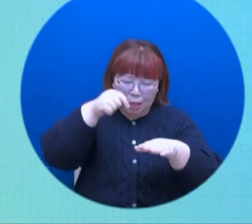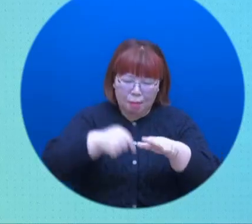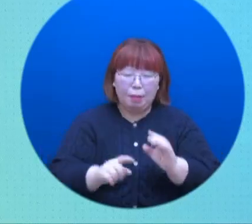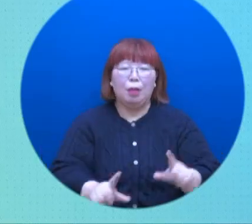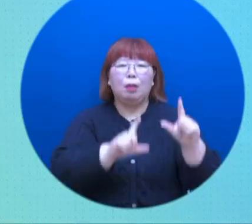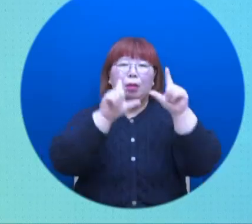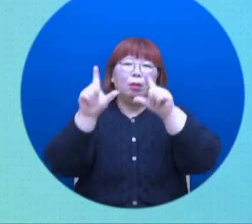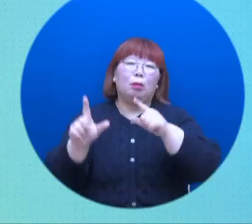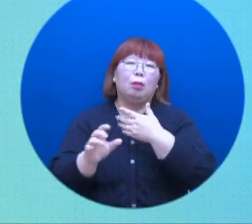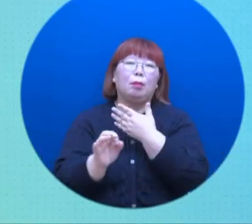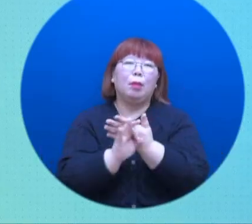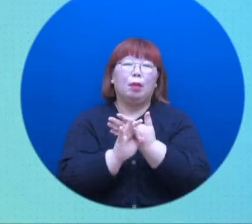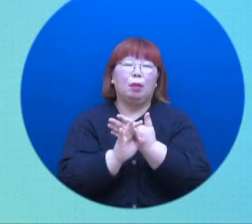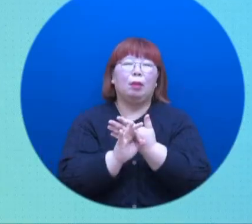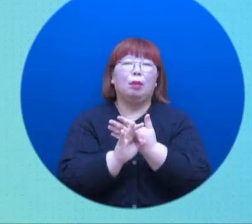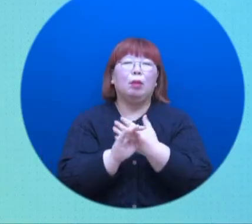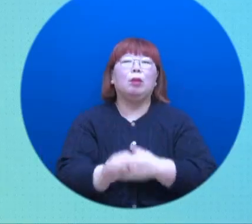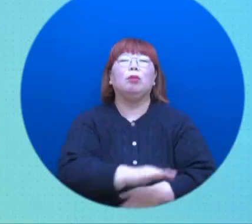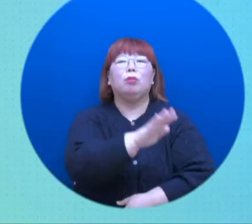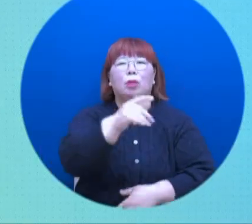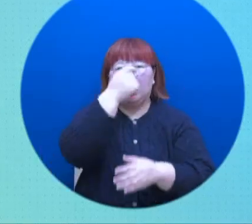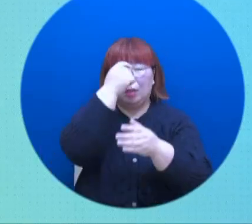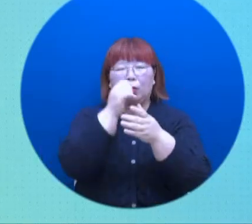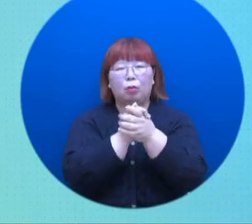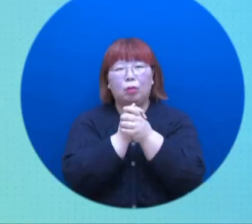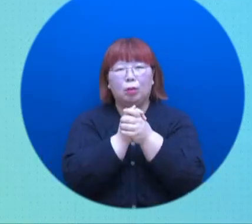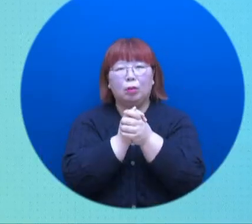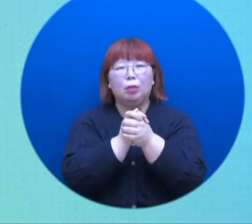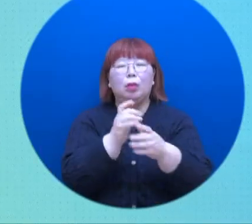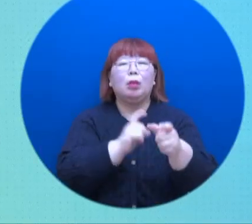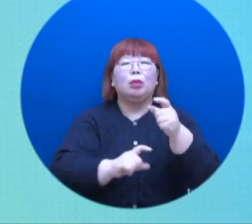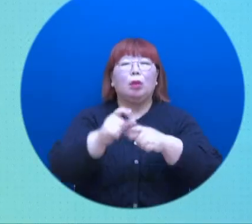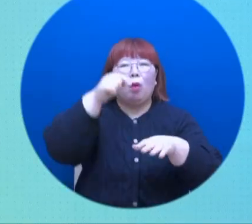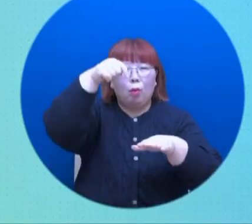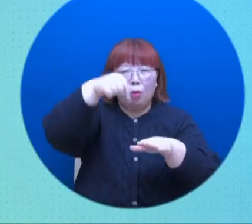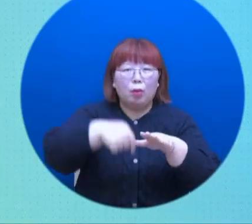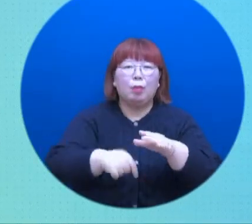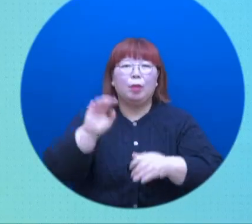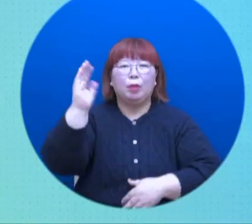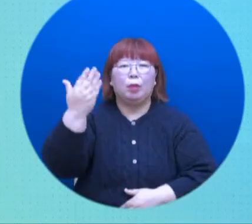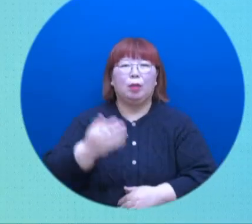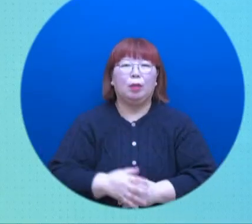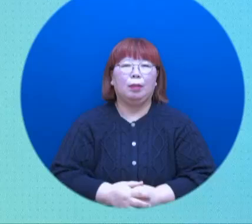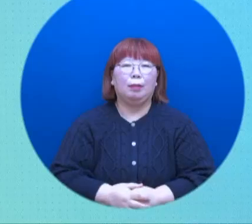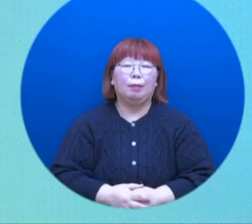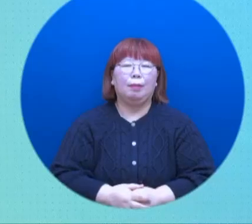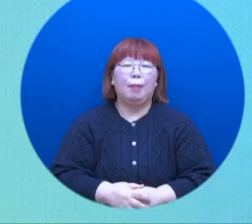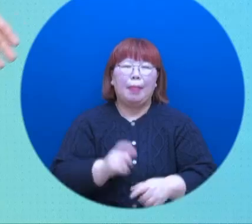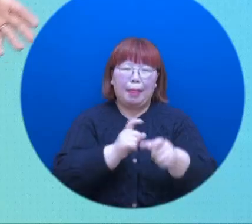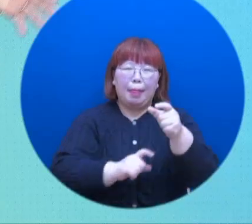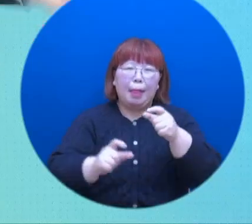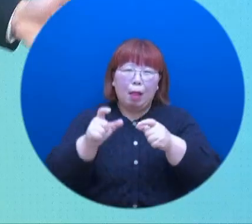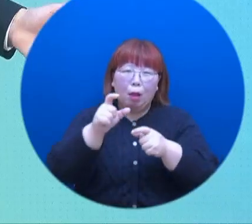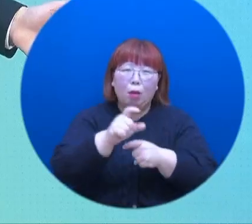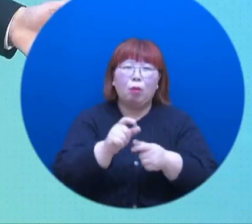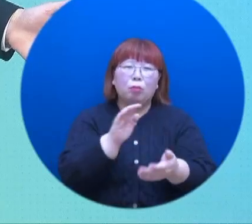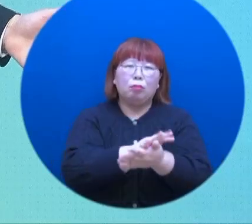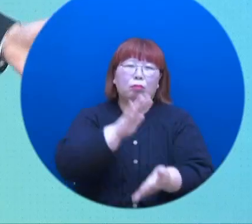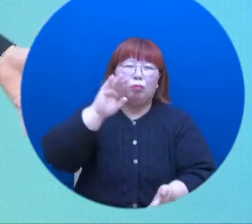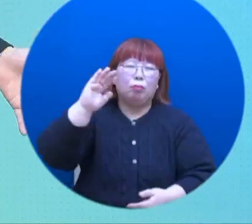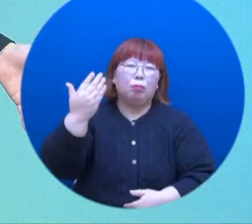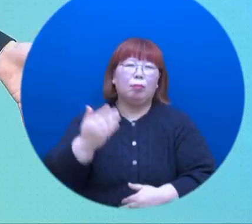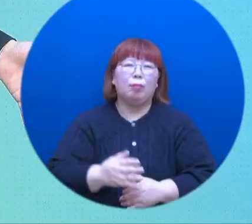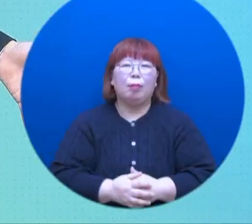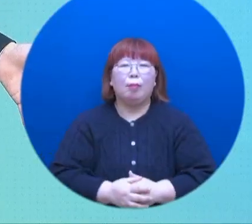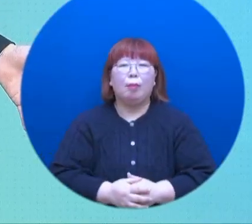누릴수록 우리의 기도는 더욱 깊어져 갈 것입니다. 더욱 뜨거워져 갈